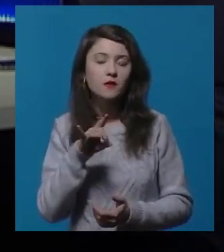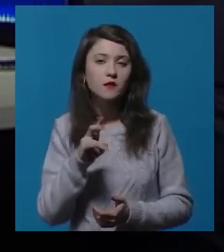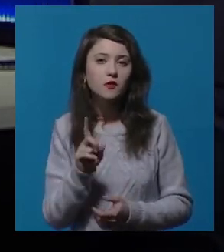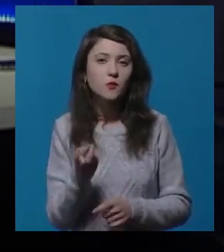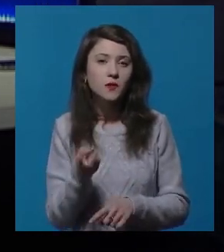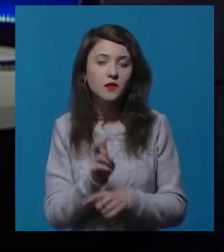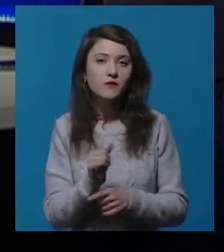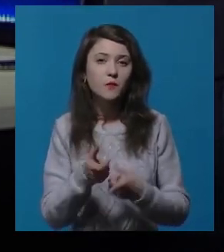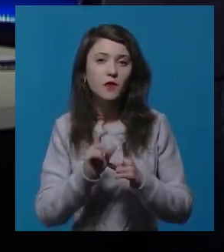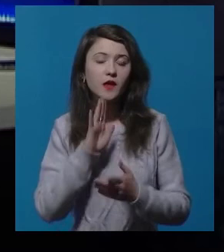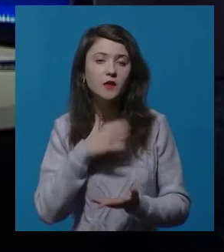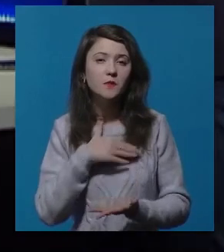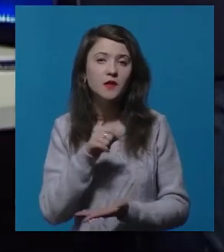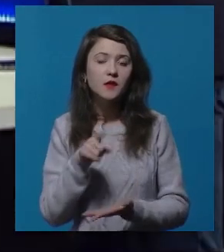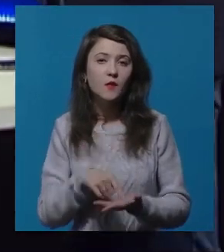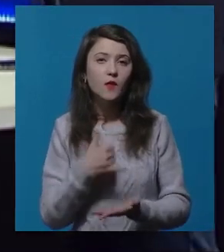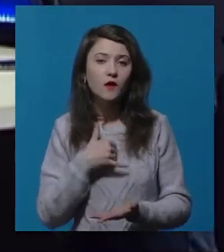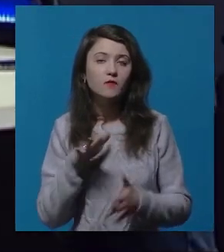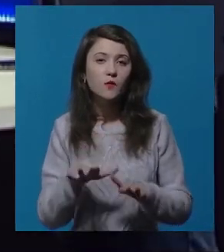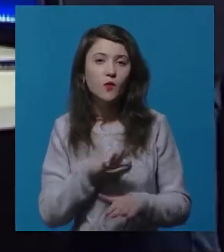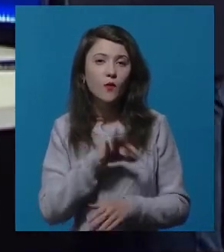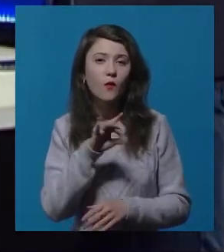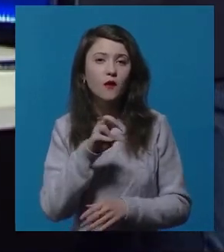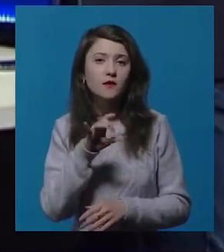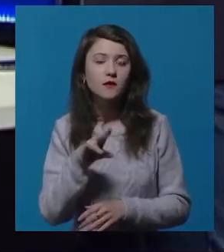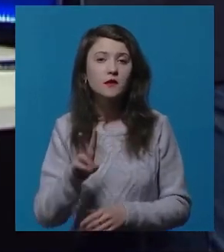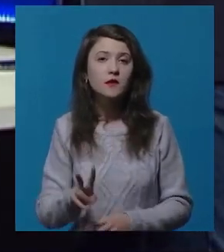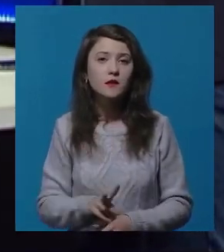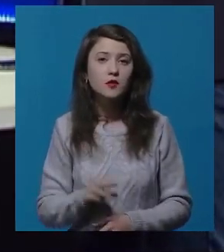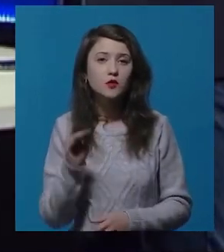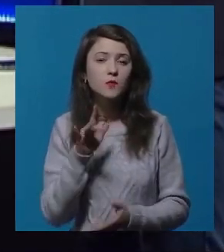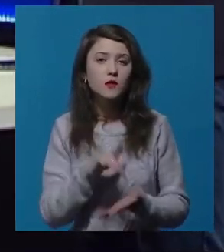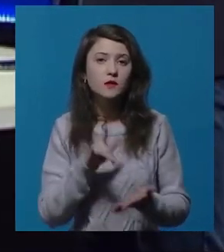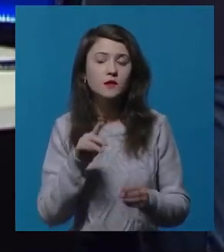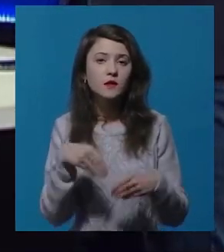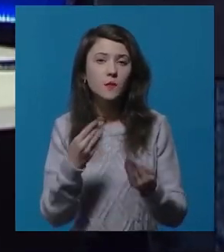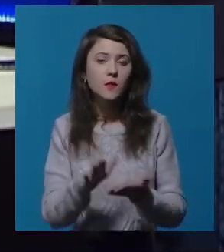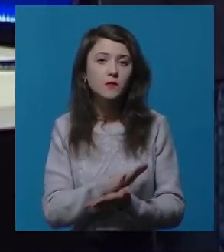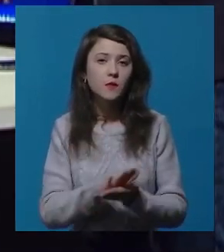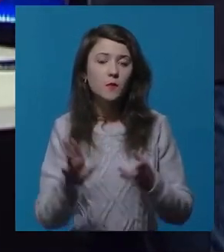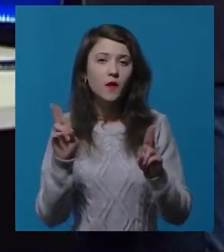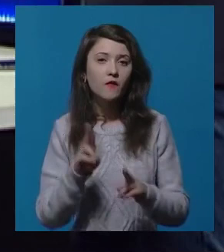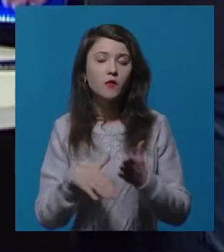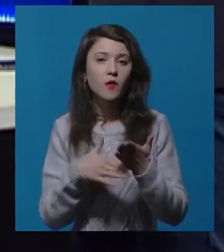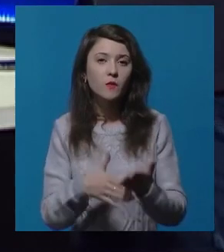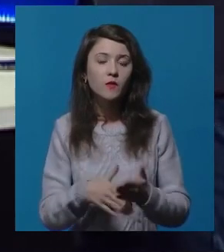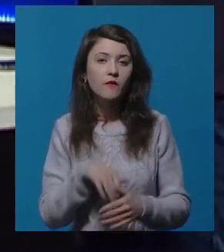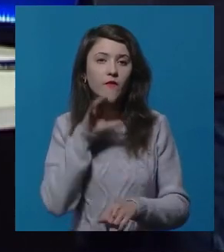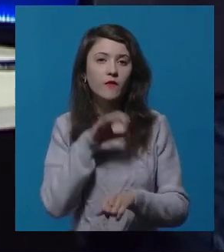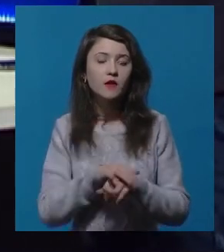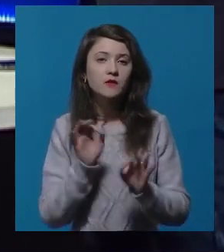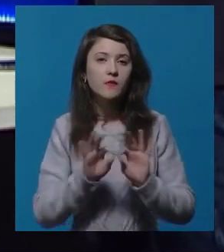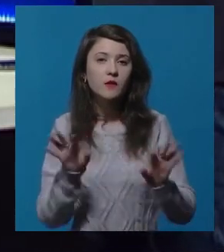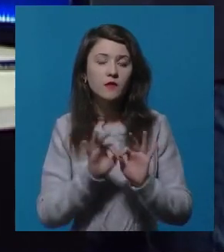та відповіли наше запитання. У нас у студії був Олександр Коваль, директор Житомирського центру з надання безоплатної правової допомоги. Фактично звітувався